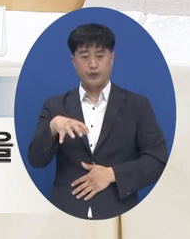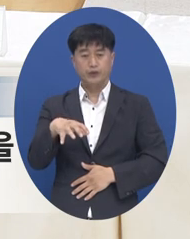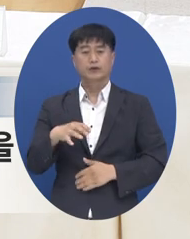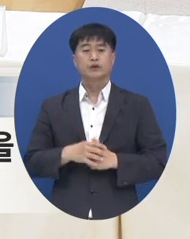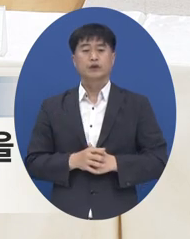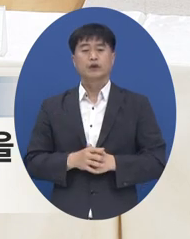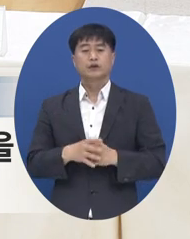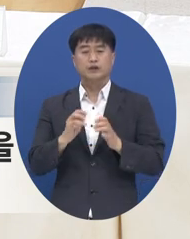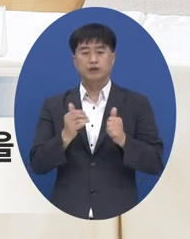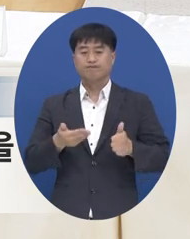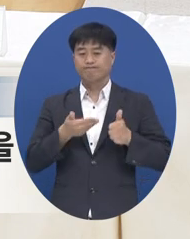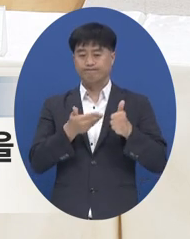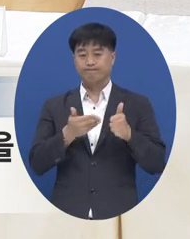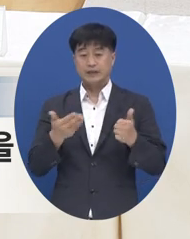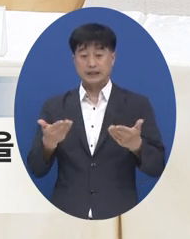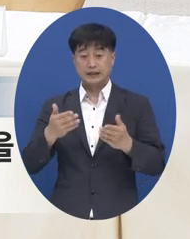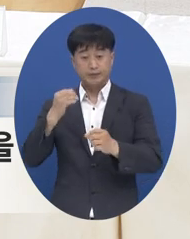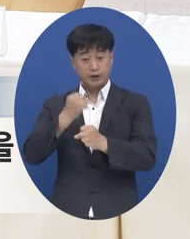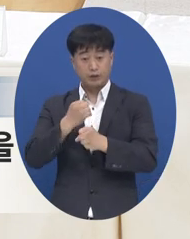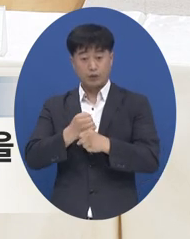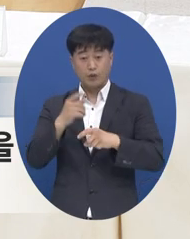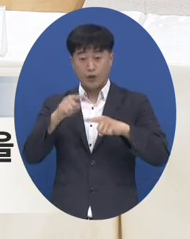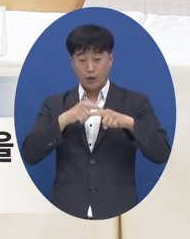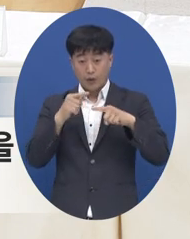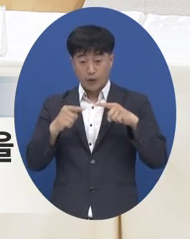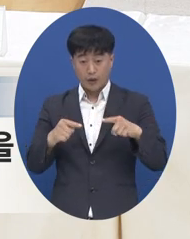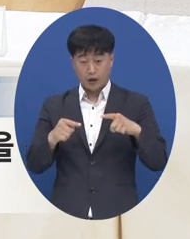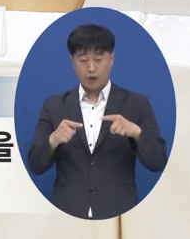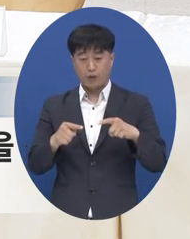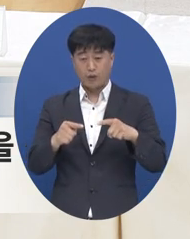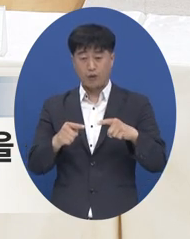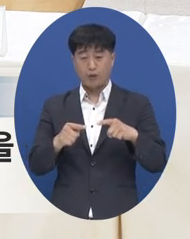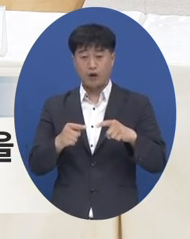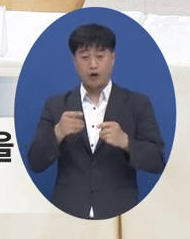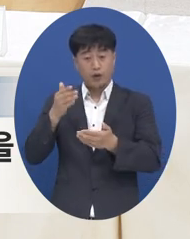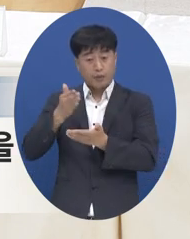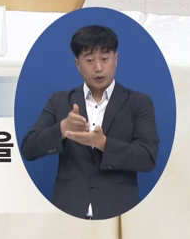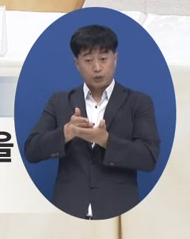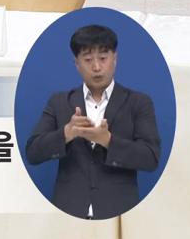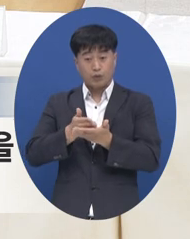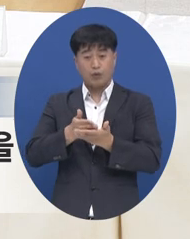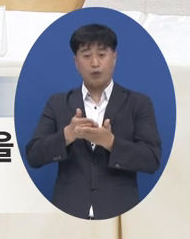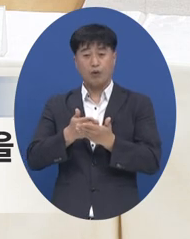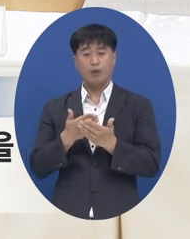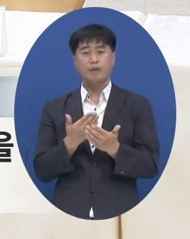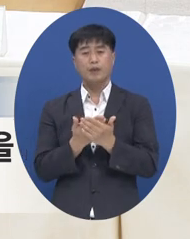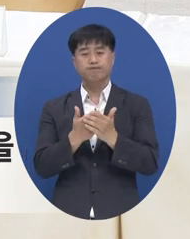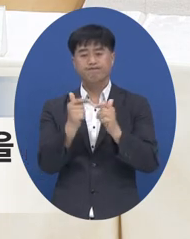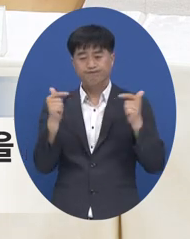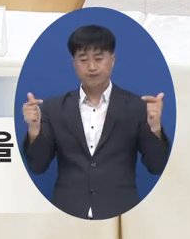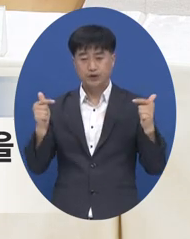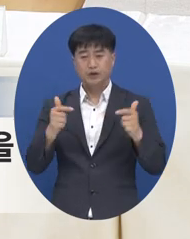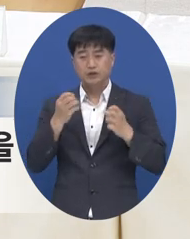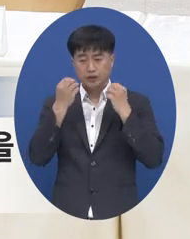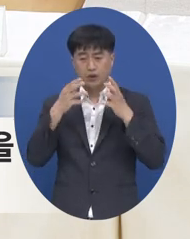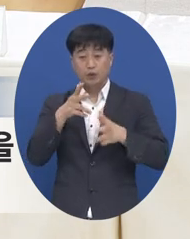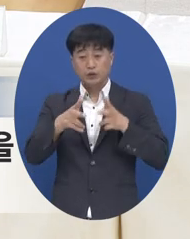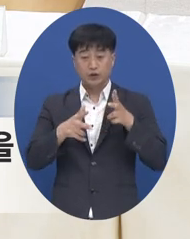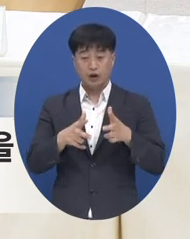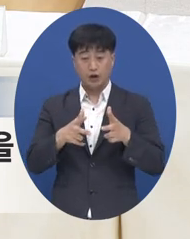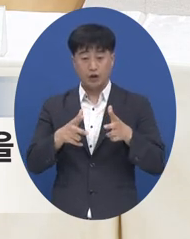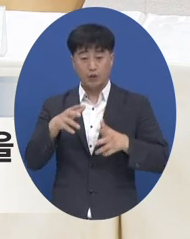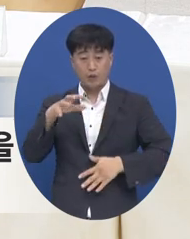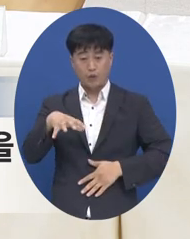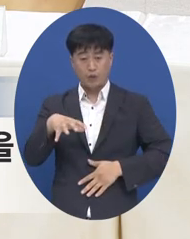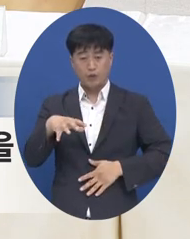해서 인재 양성 또 직업 개발 또 뭐 대회 중계 개발 확대로 가면 또 새로운